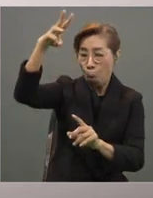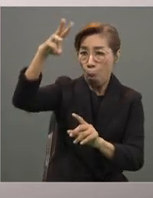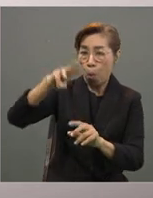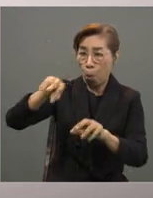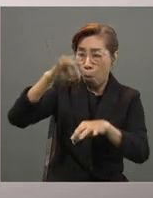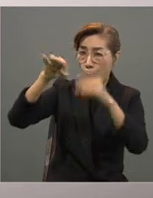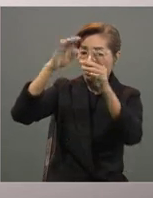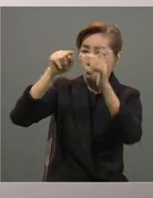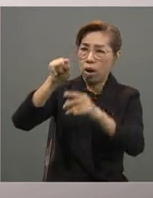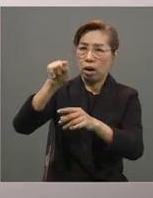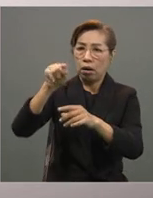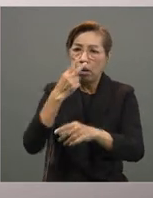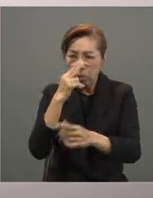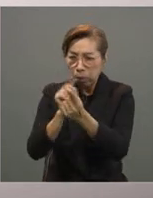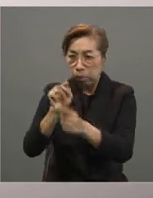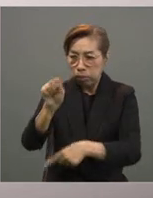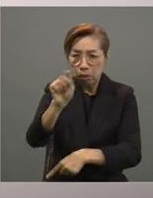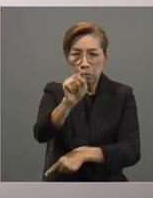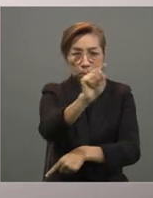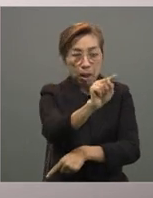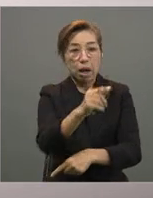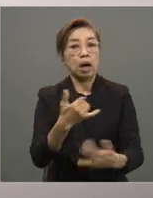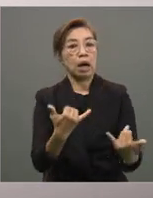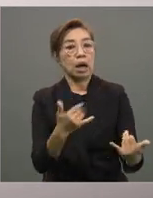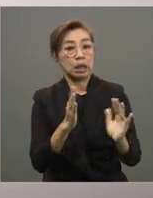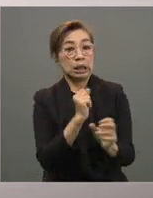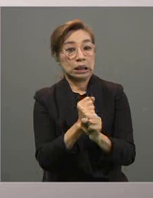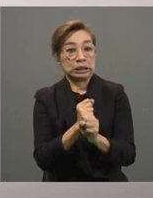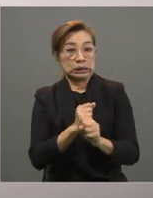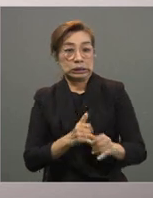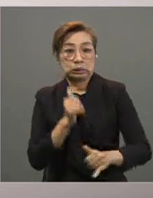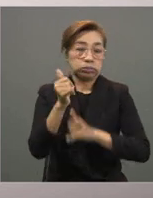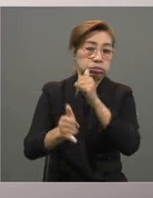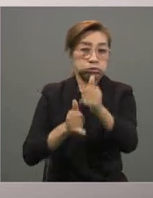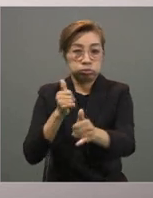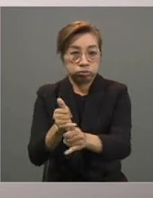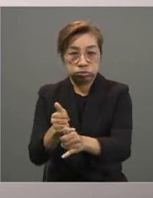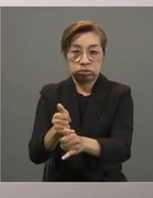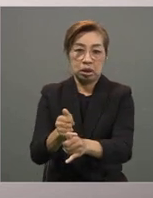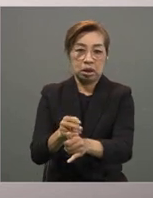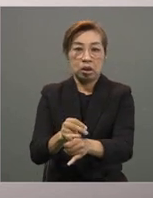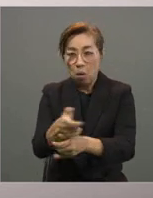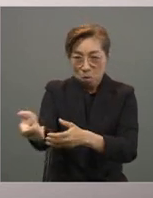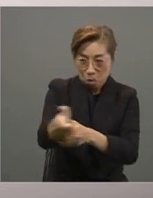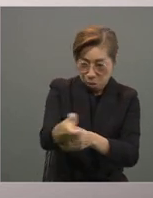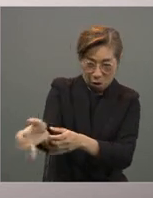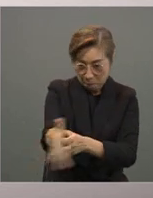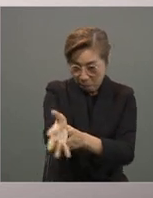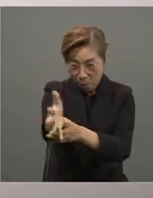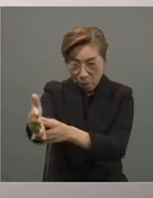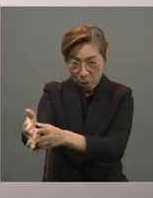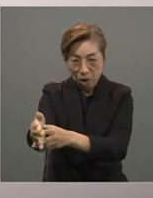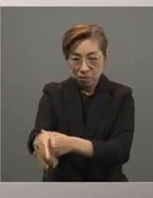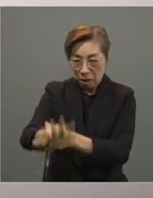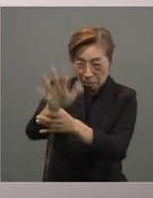ท้องฟ้าหลายพื้นที่ทีเดียวนะคะตอนนี้เบอกว่าเจ้าหน้าที่เนี่ยก็กำลังระดมกำลังเข้าทำการควบคุมสถานการณ์แล้วก็ดับ